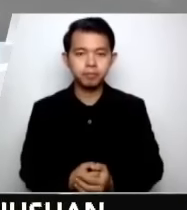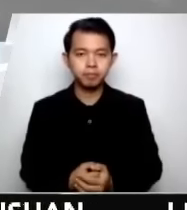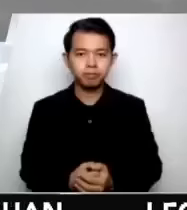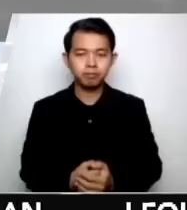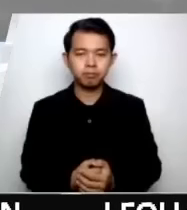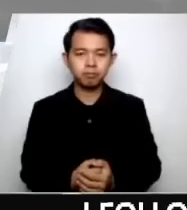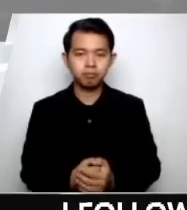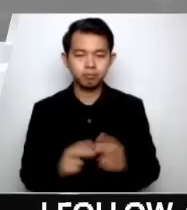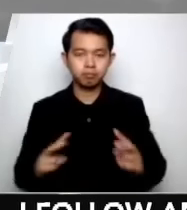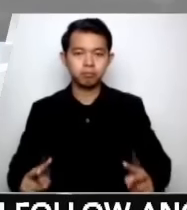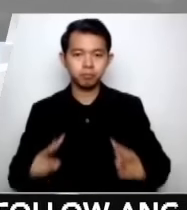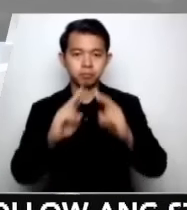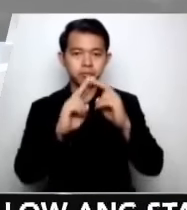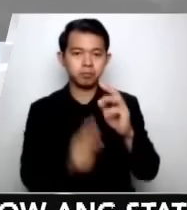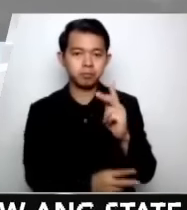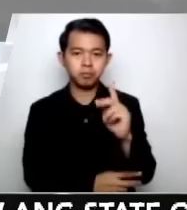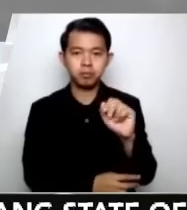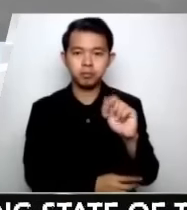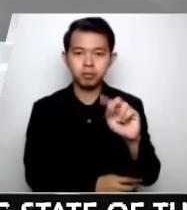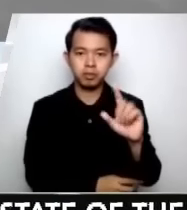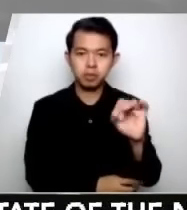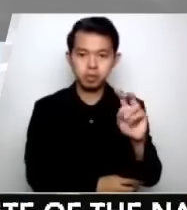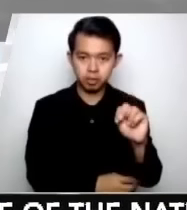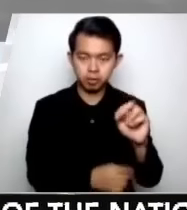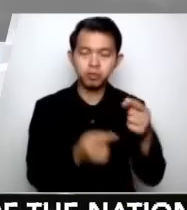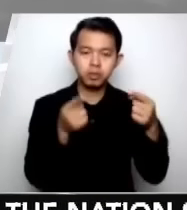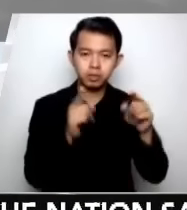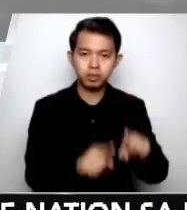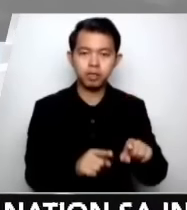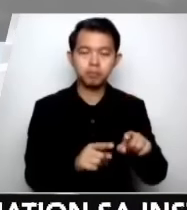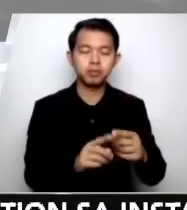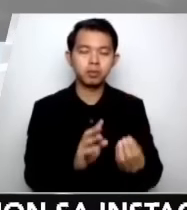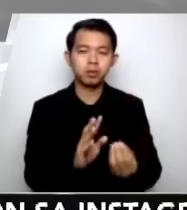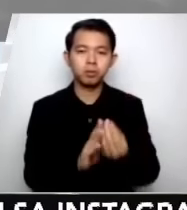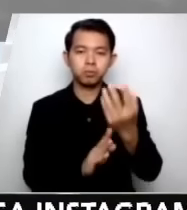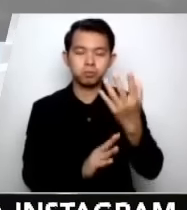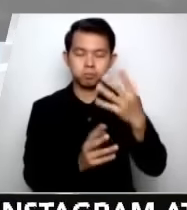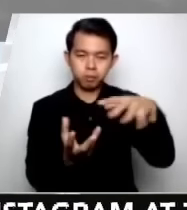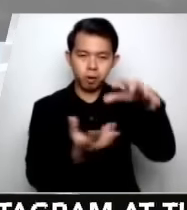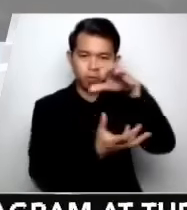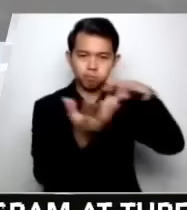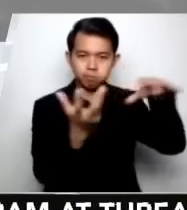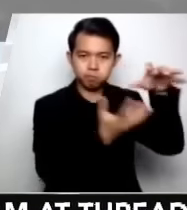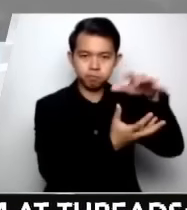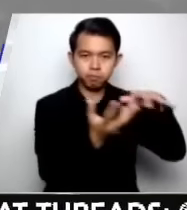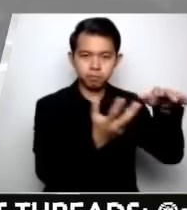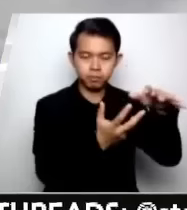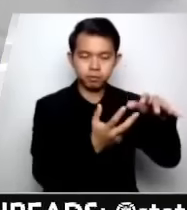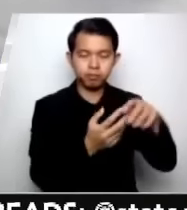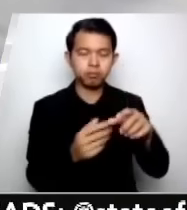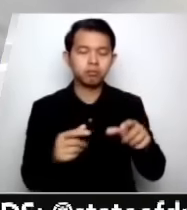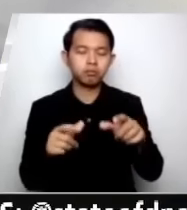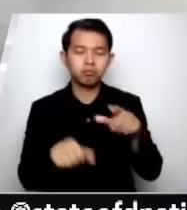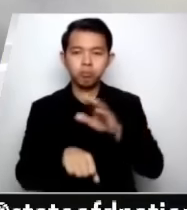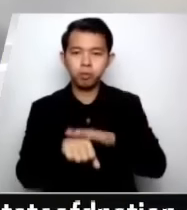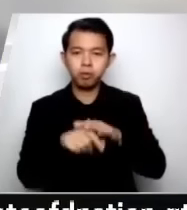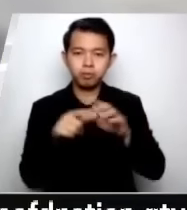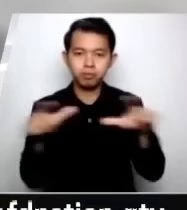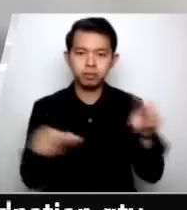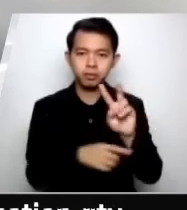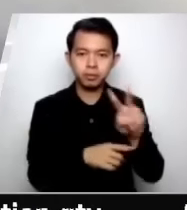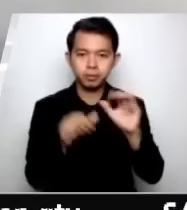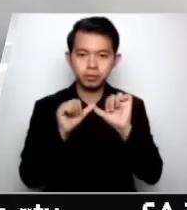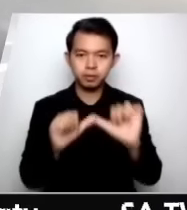Canlaon sa Negros Island pasado alas 3 ng hapon. Nasa alert level 2 pa rin ang Bulkang Canlaon. June Vanarasyon, nagbabalita para sa